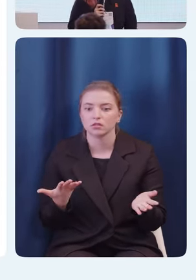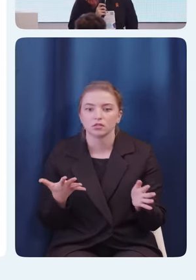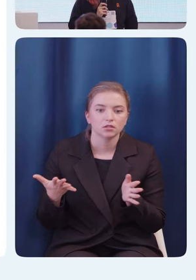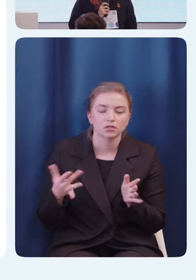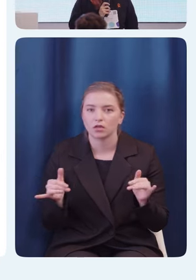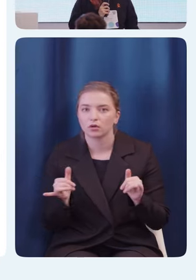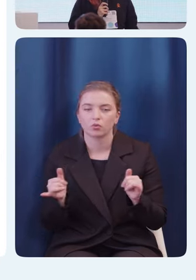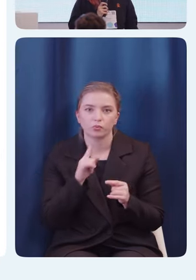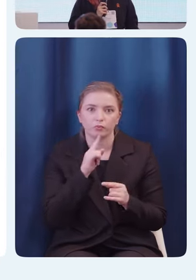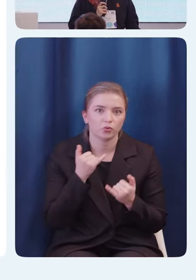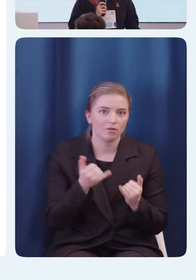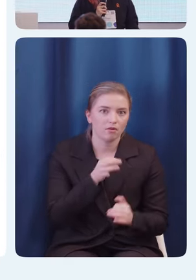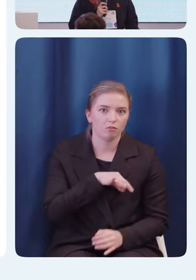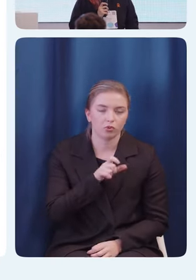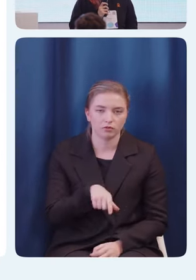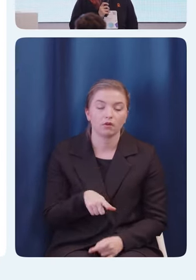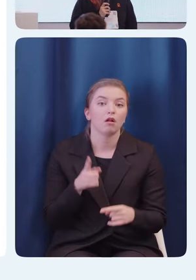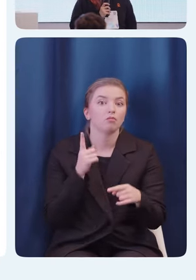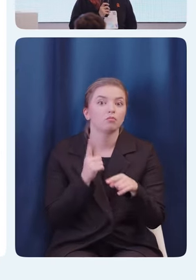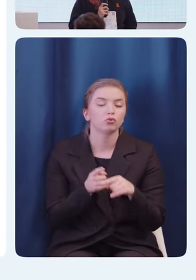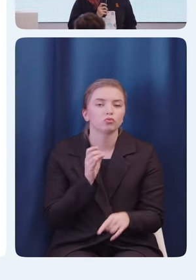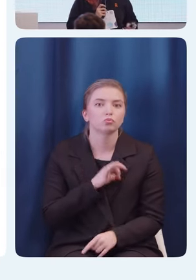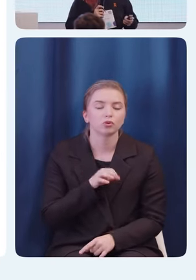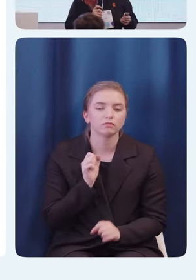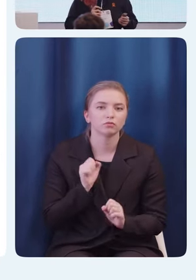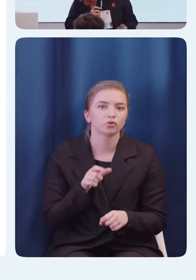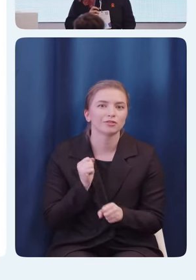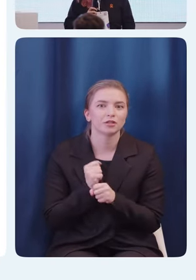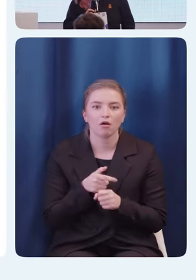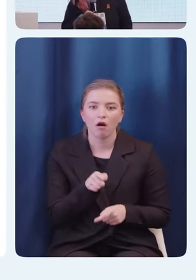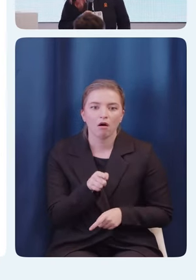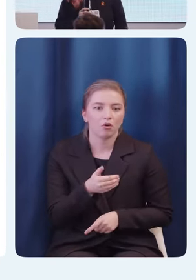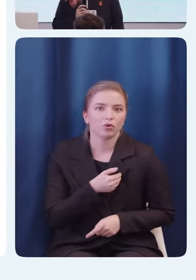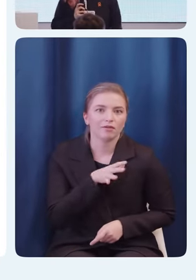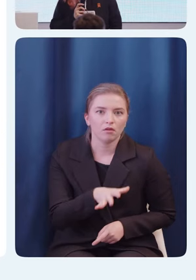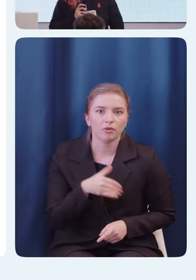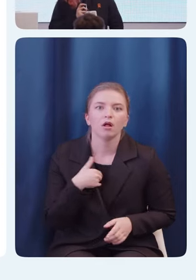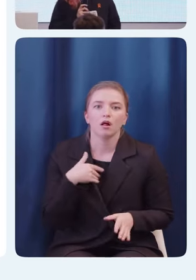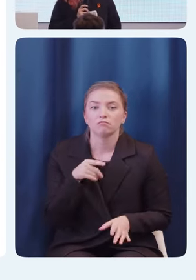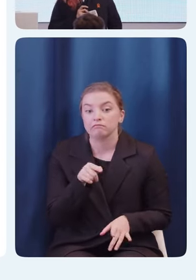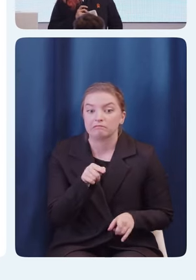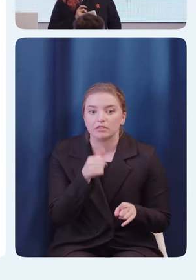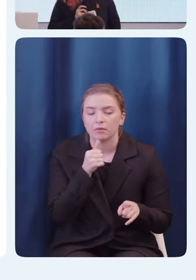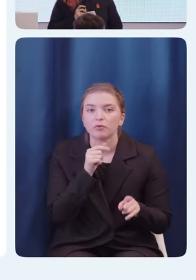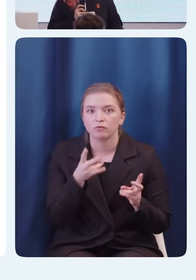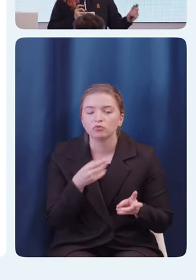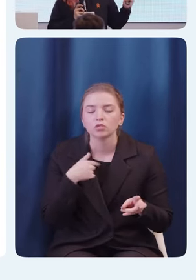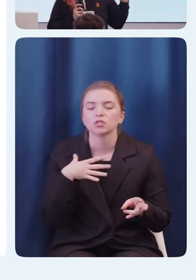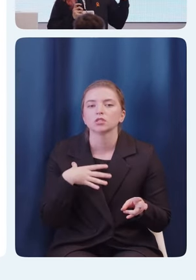Кроме того, пользователь может сделать какие-то нежелательные действия. В теге Content